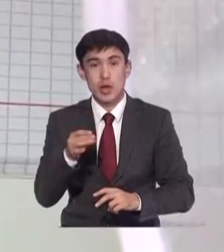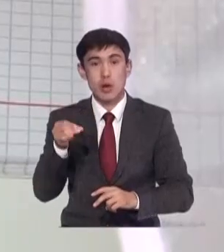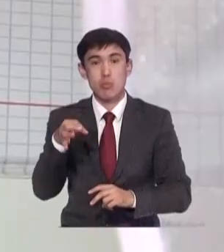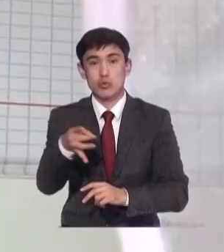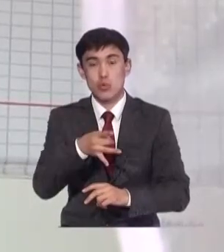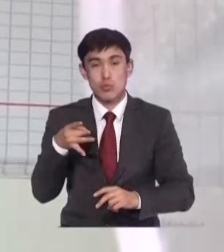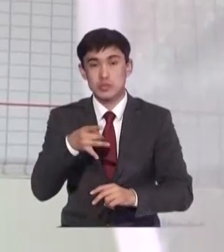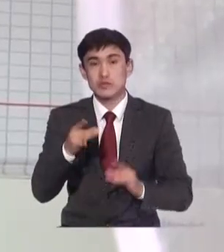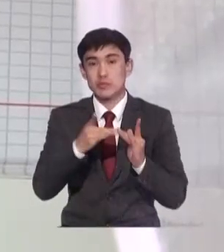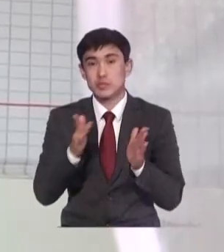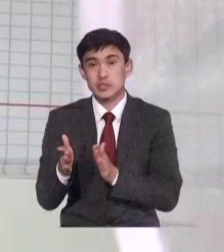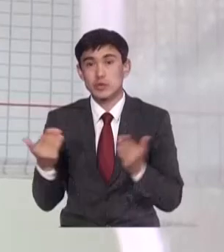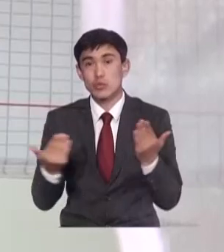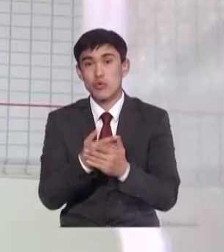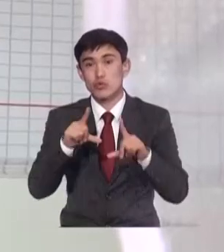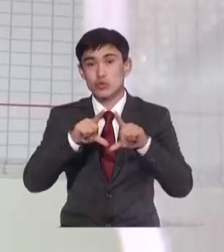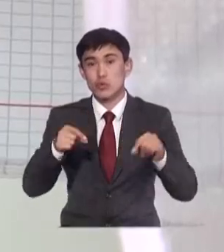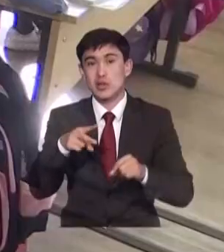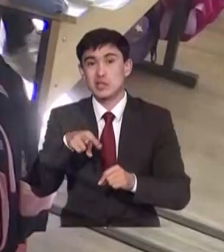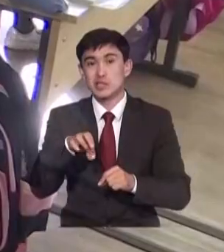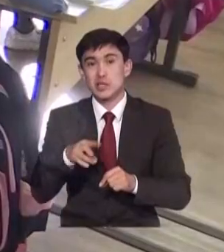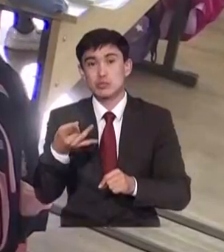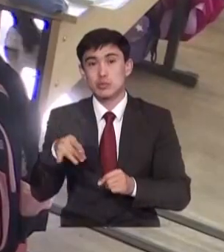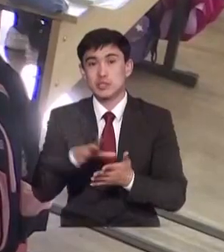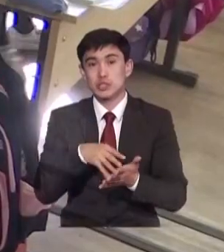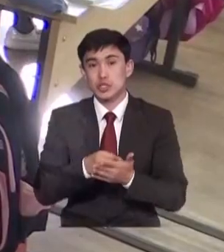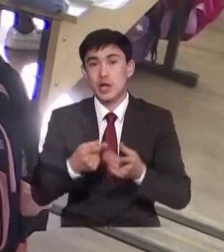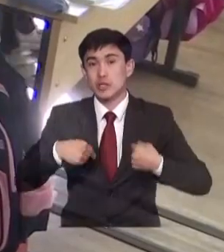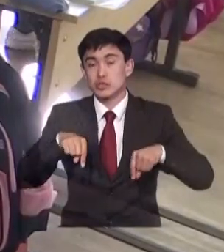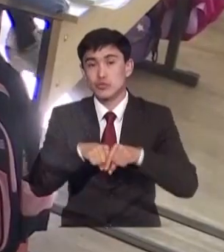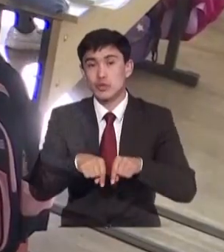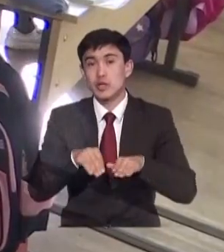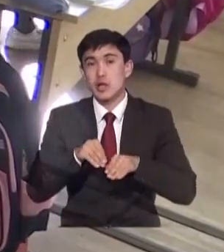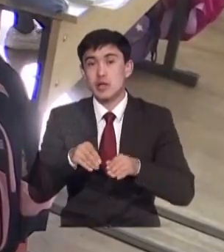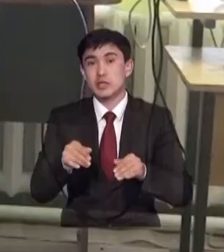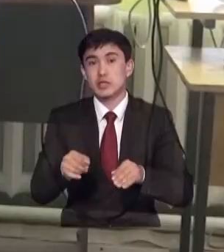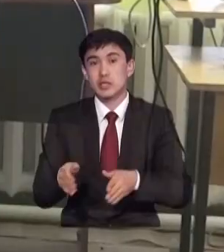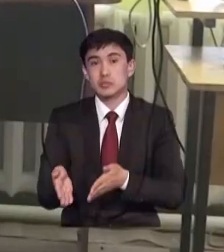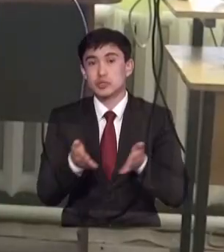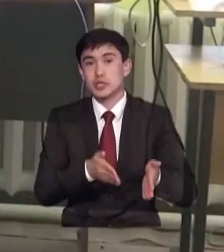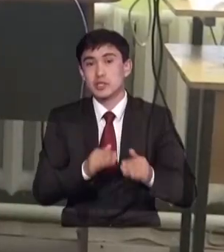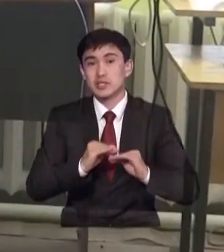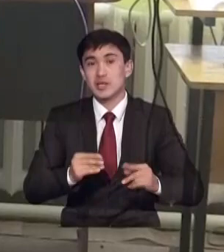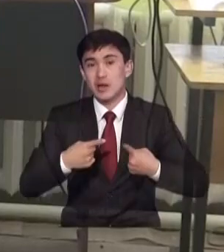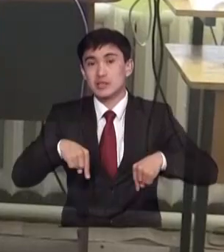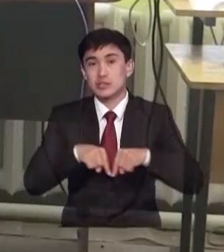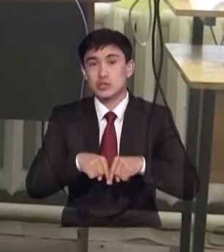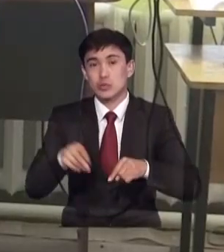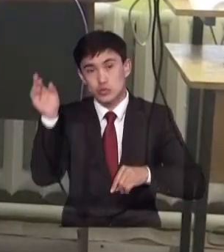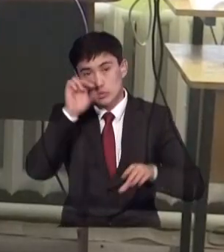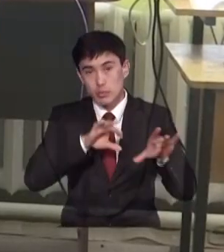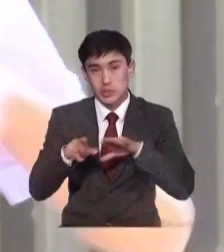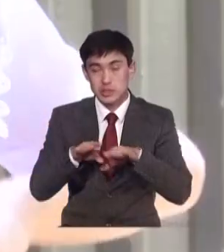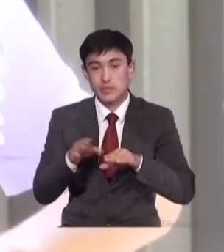области. В общежитиях инновационных школ-лицеев республиканского значения организовано размещение детей из организации учебного